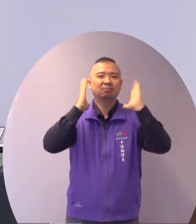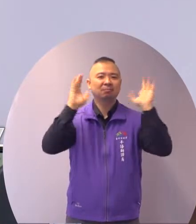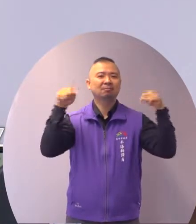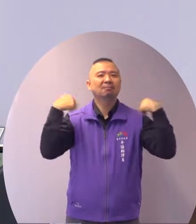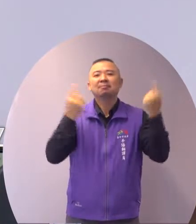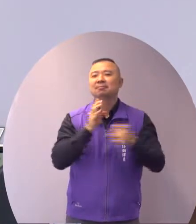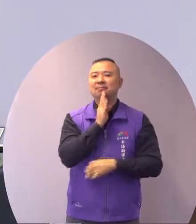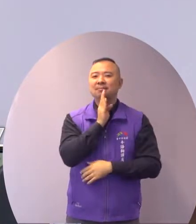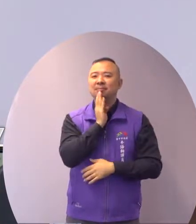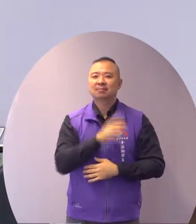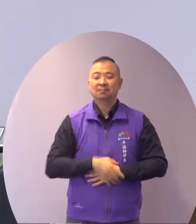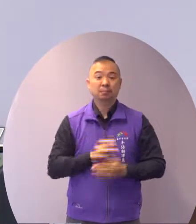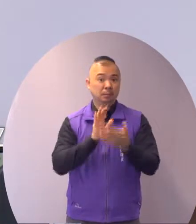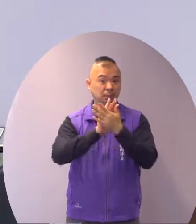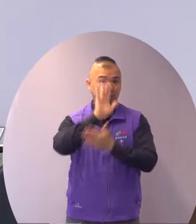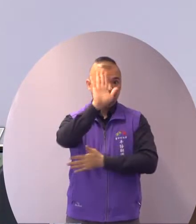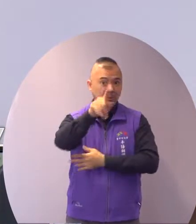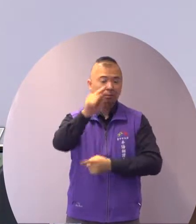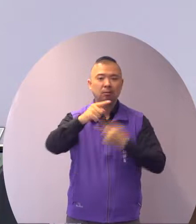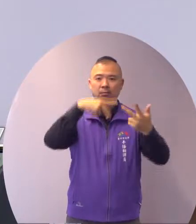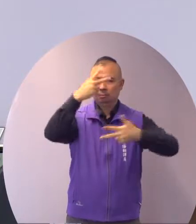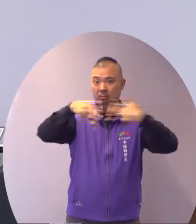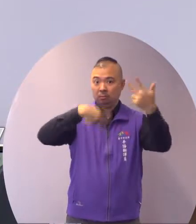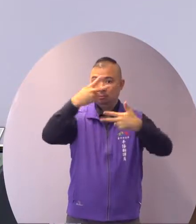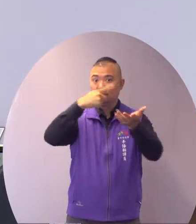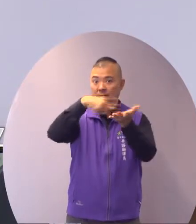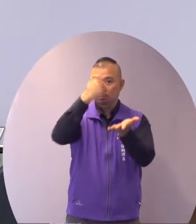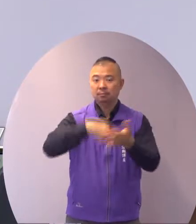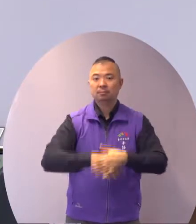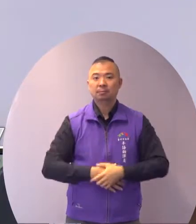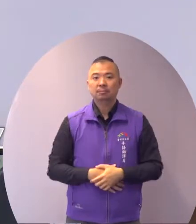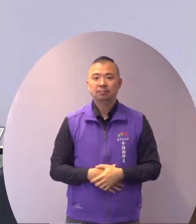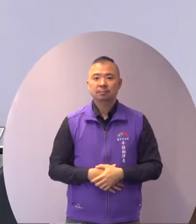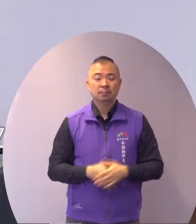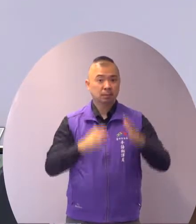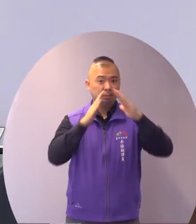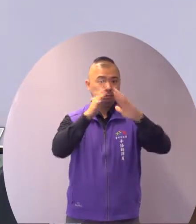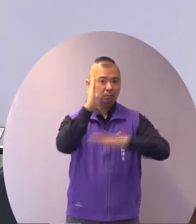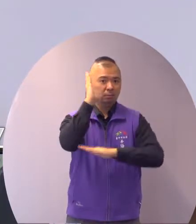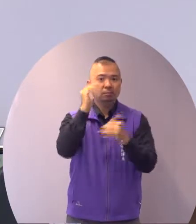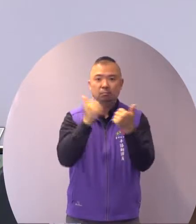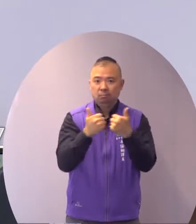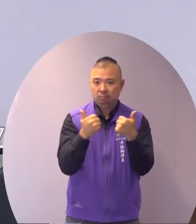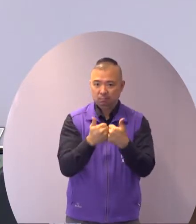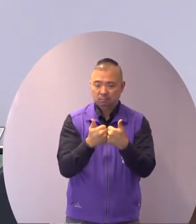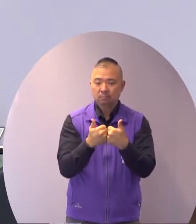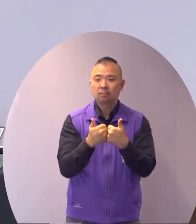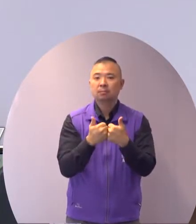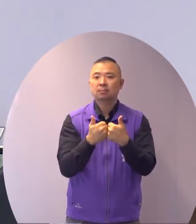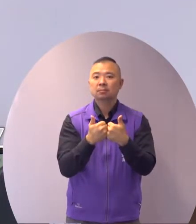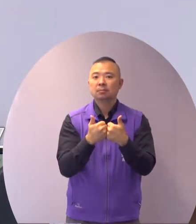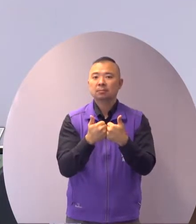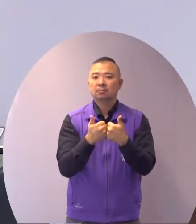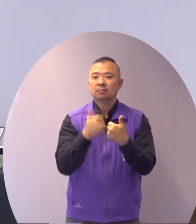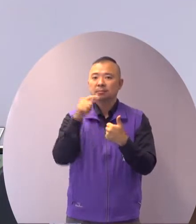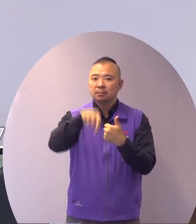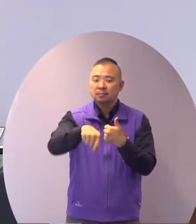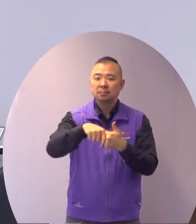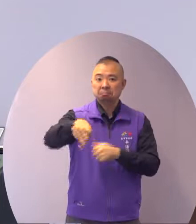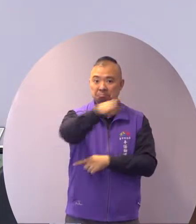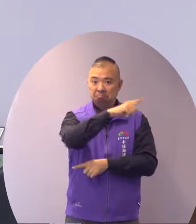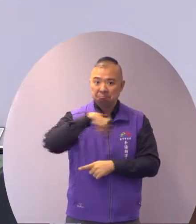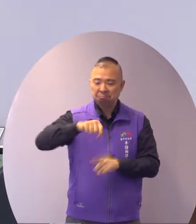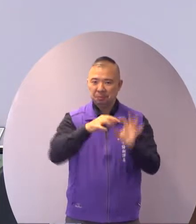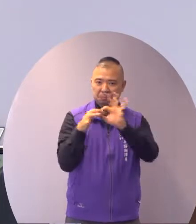以呢，以后每隔周那市政会议的所有的同仁会到各